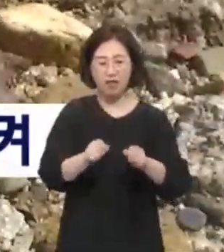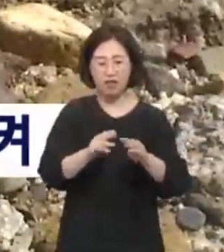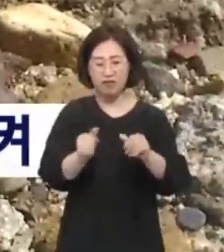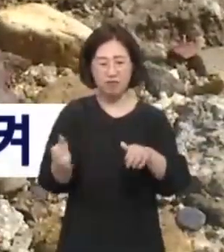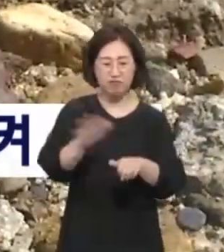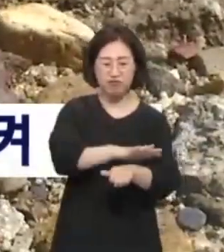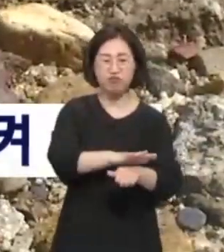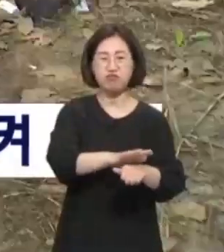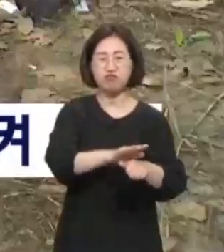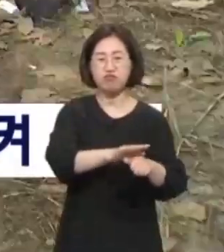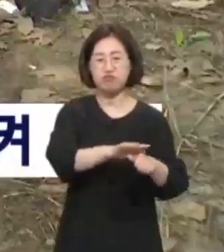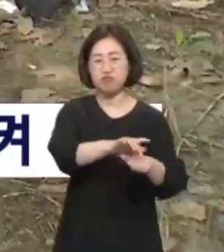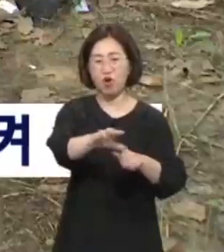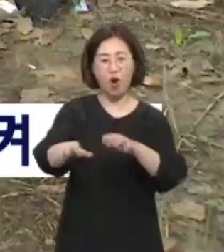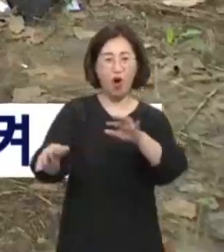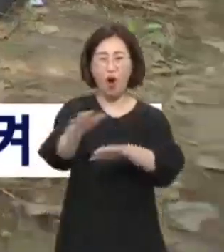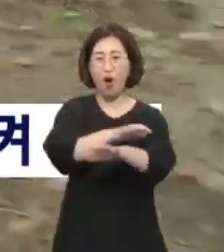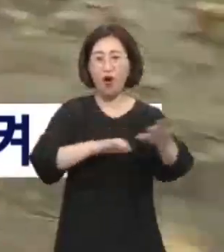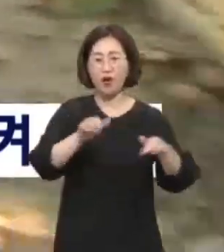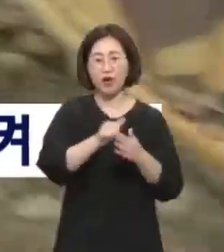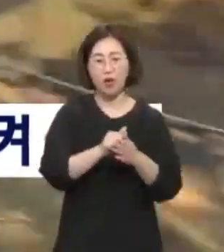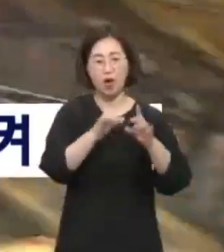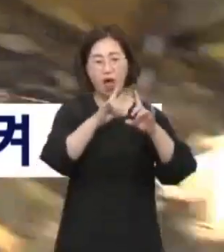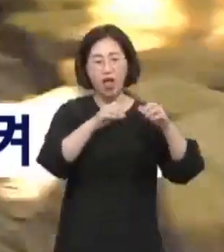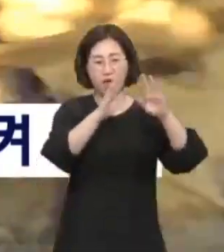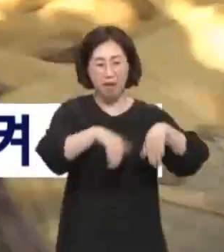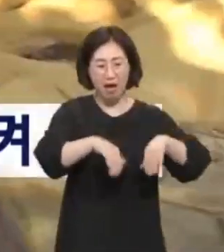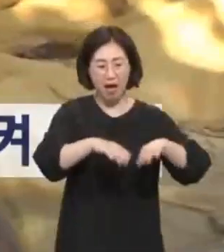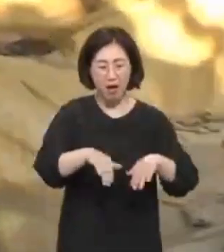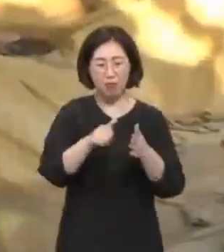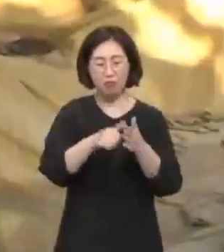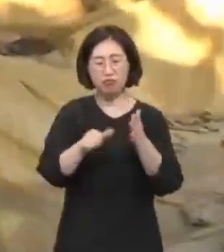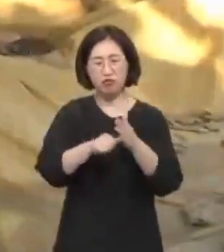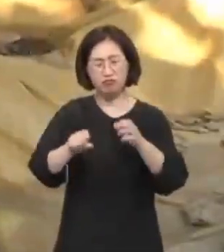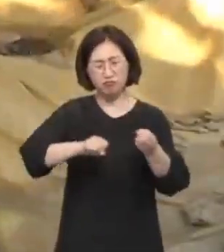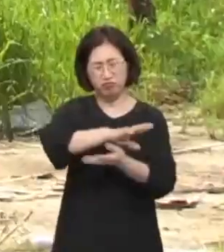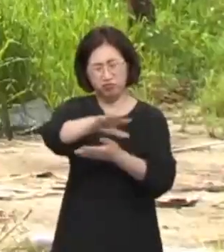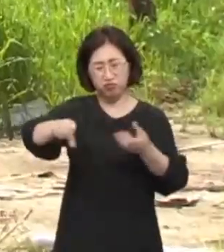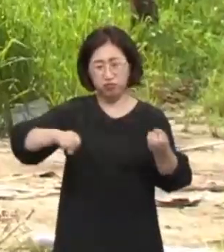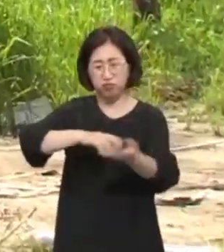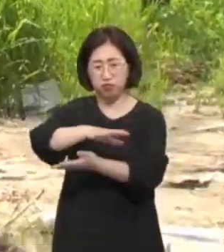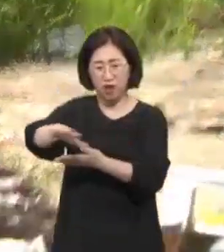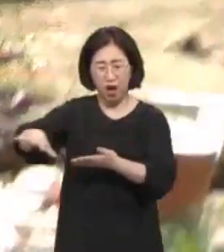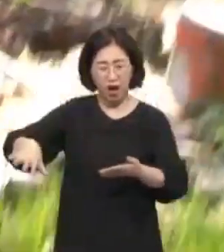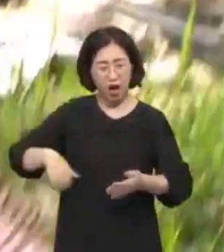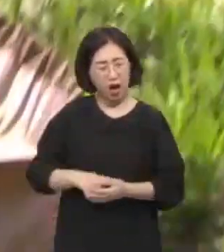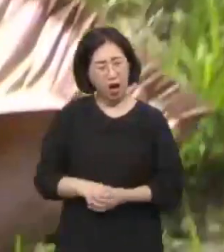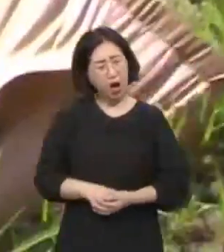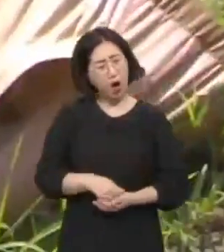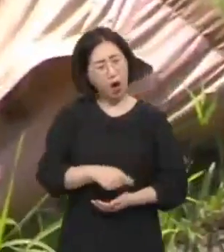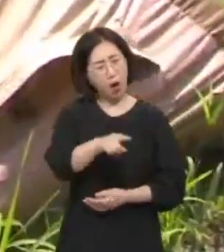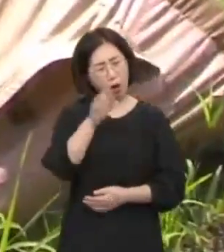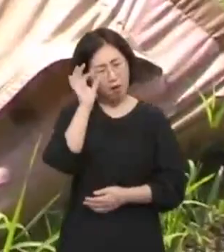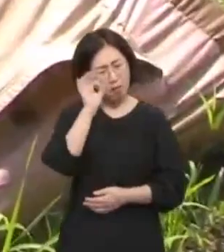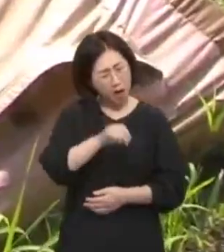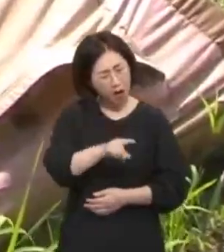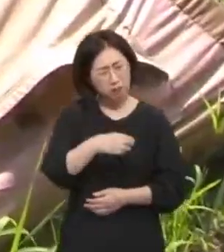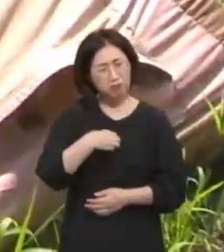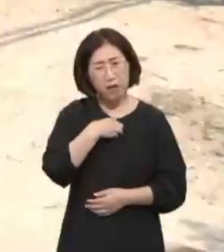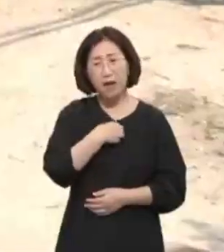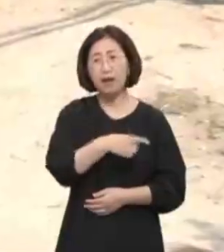박혔습니다. 무너진 텐트에다 살림살이 쓰레기까지 뒤엉킨 채 나뒹굴어 마치 폐허가 된 도시처럼